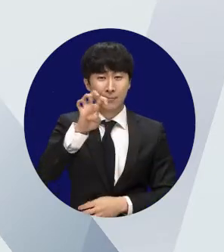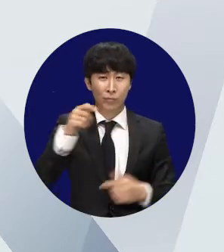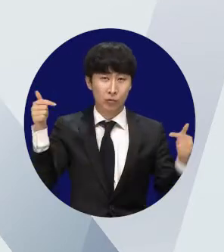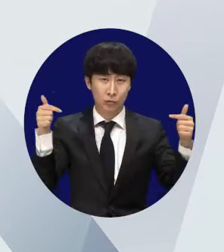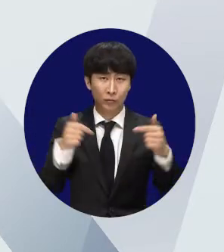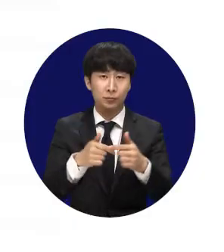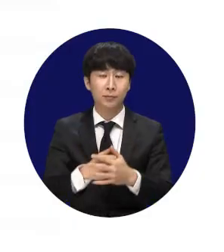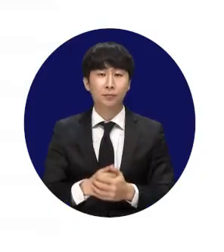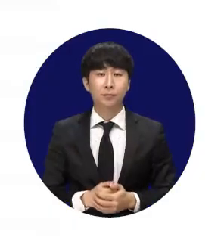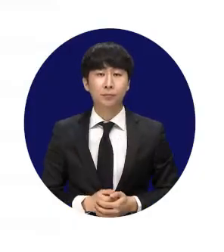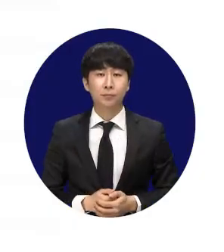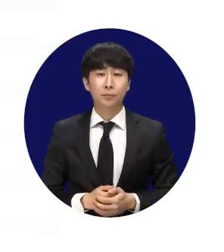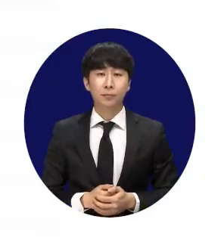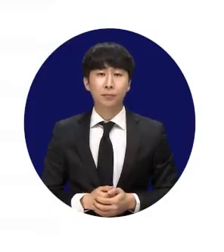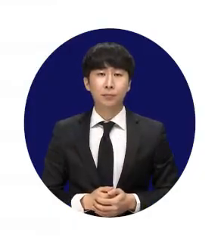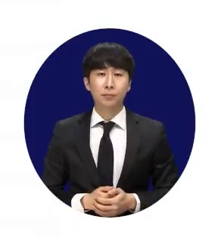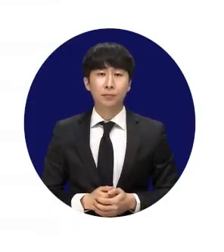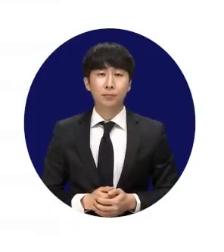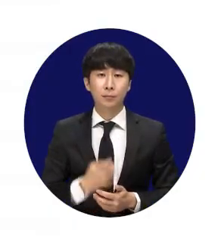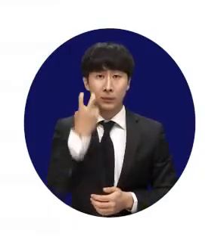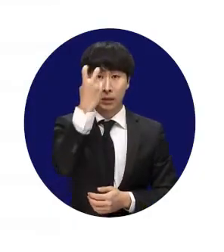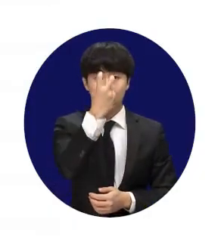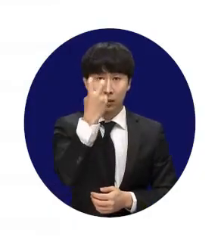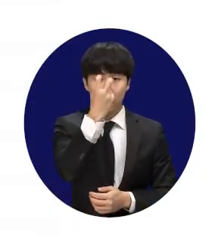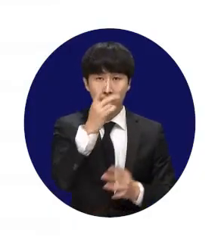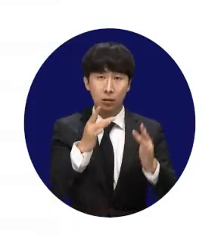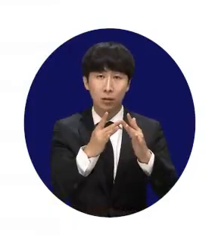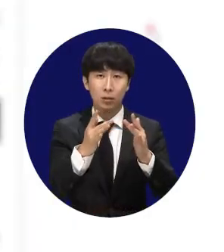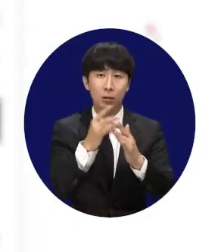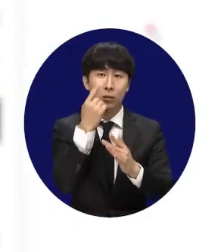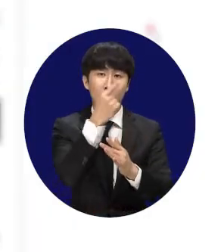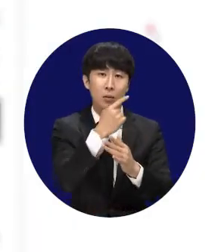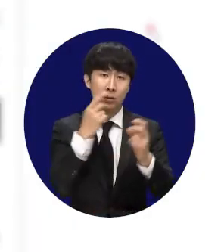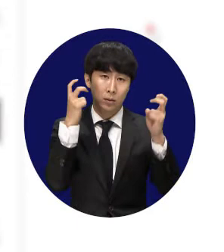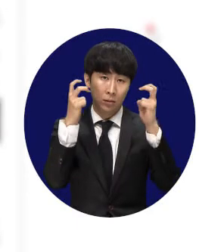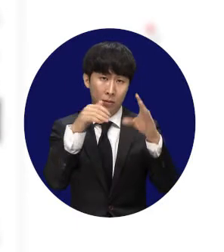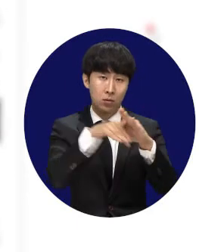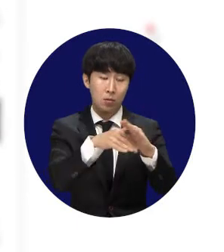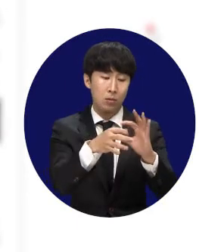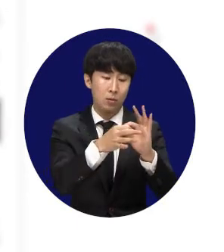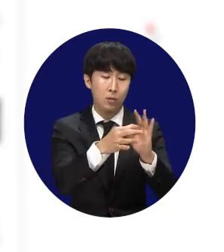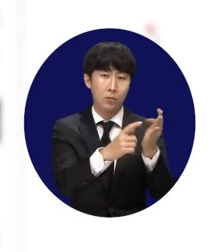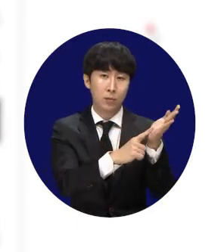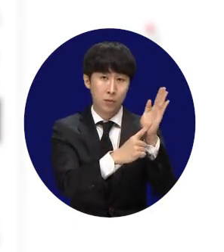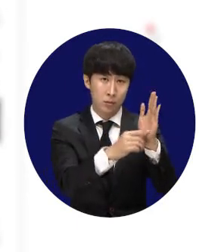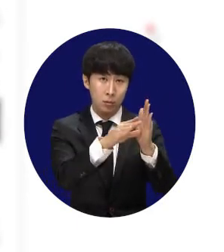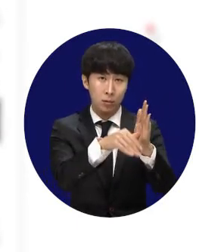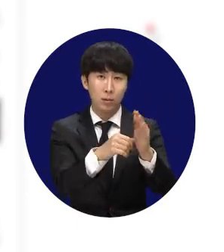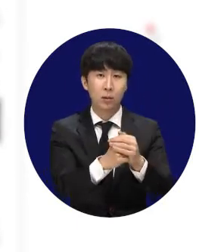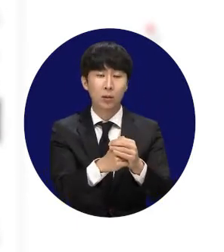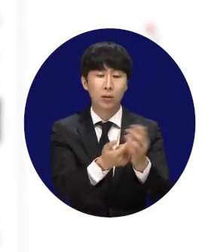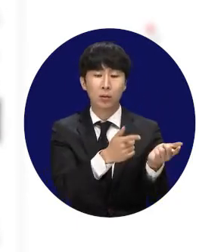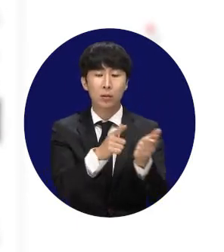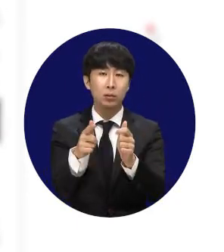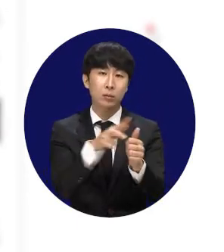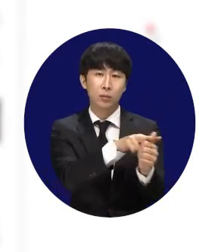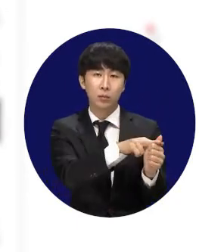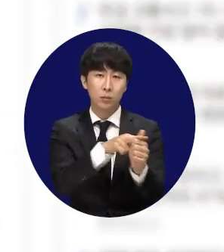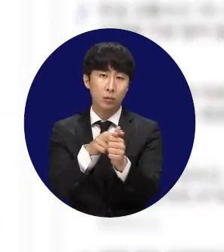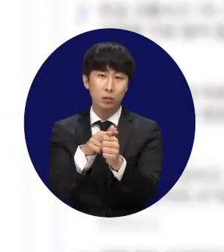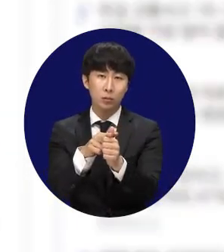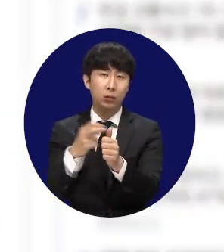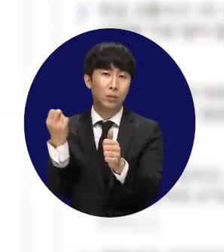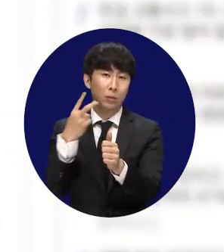줄어들었습니다. 심의 대상 인터넷 언론사가 선거와 관련된 보도를 하는 때에는 폭넓은 정보와 다양한 의견을 보도해야